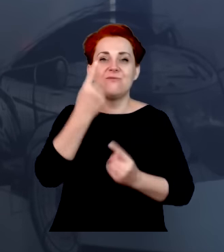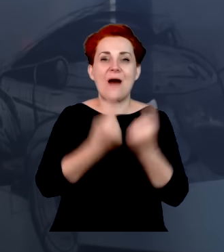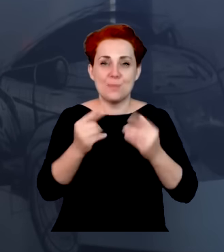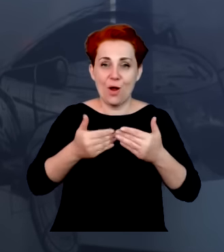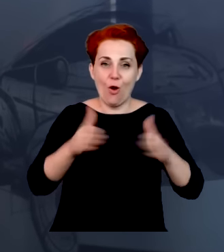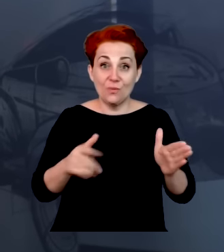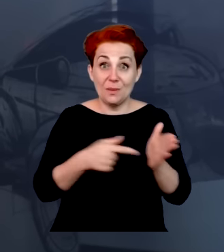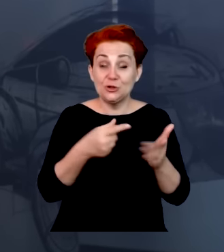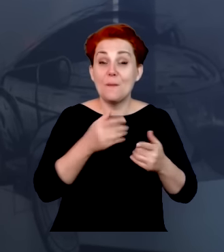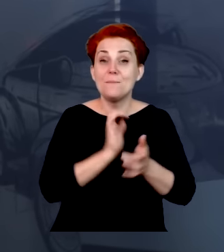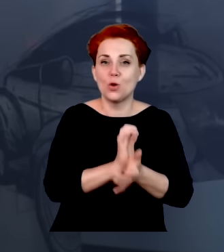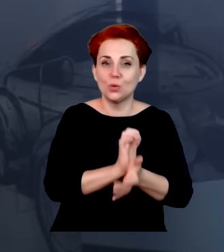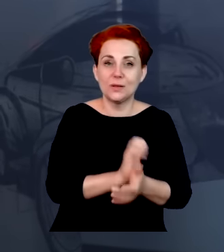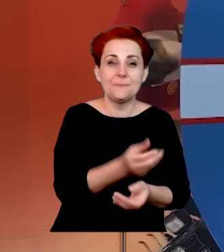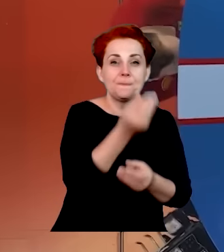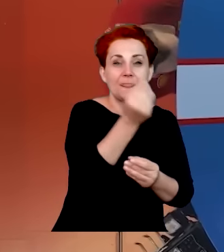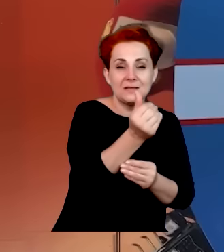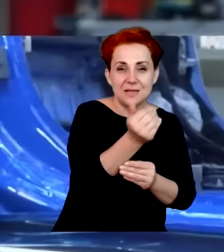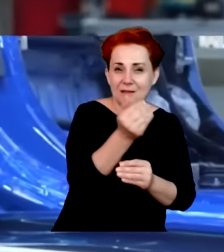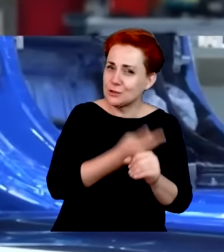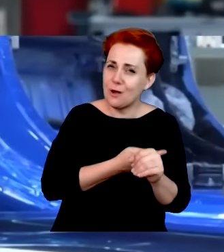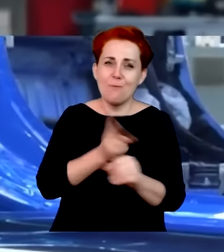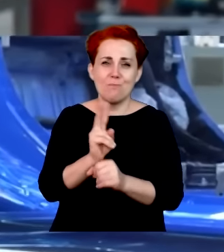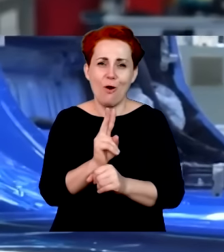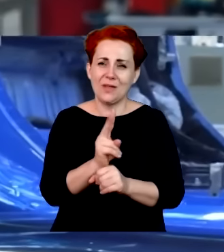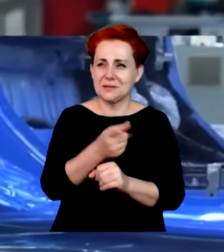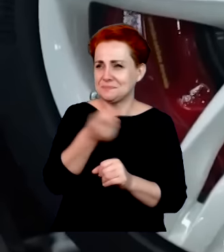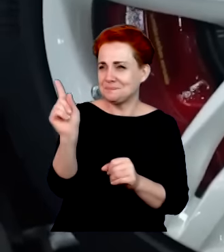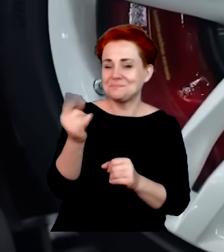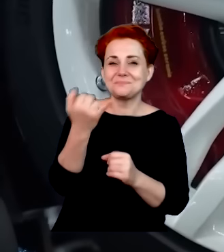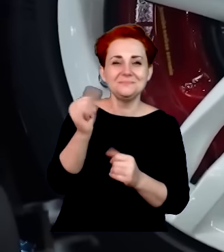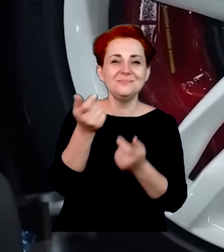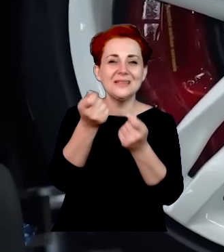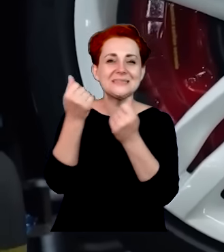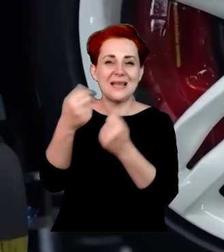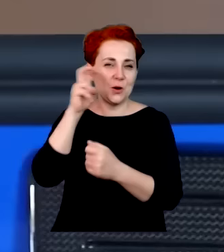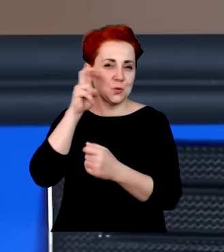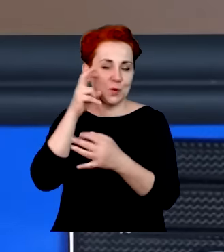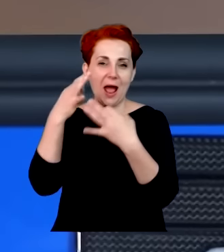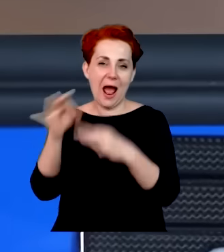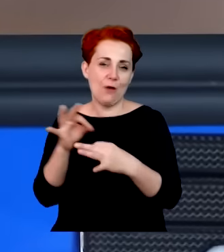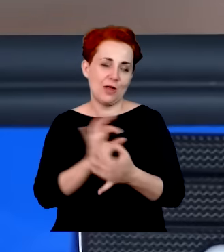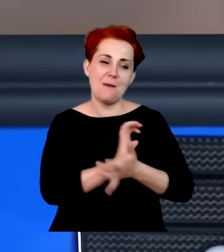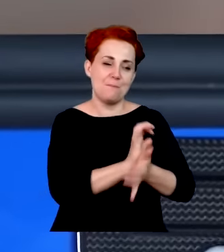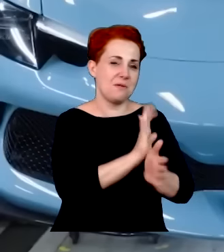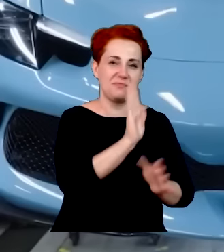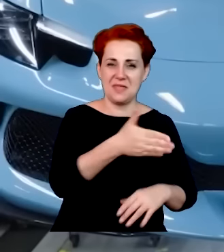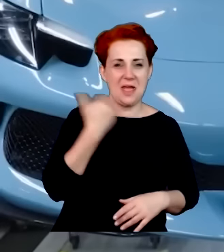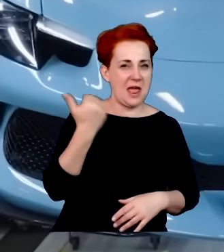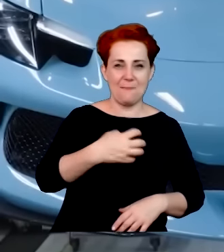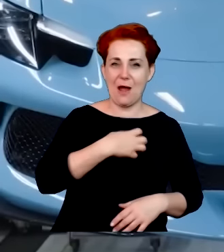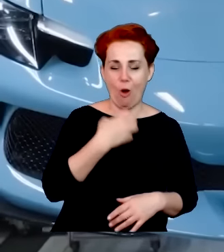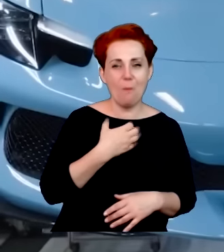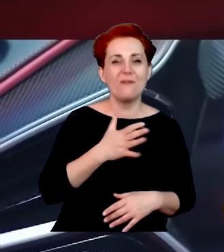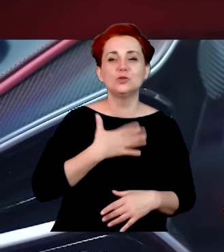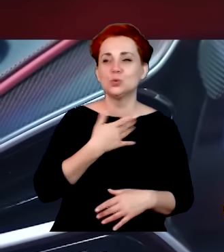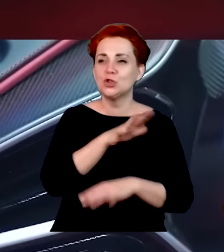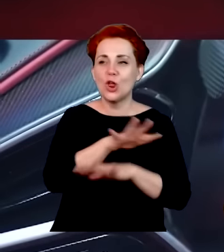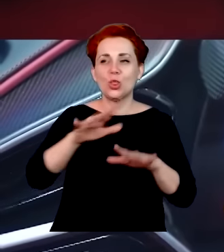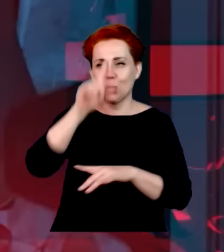cena znacznie przekracza średnią wielu konkurencyjnych luksusowych aut elektrycznych, to jednak producent nie ma obaw i uważa, że popyt będzie duży.